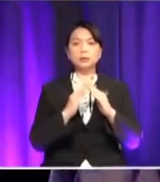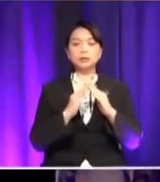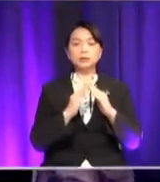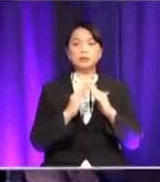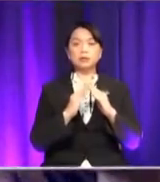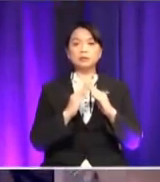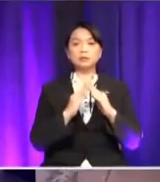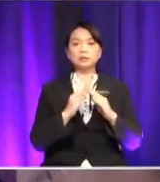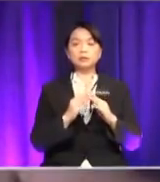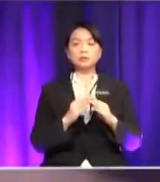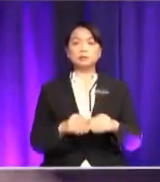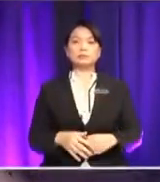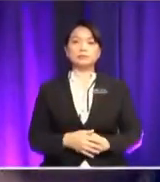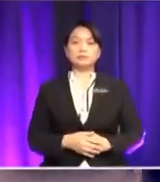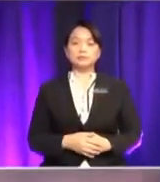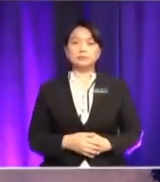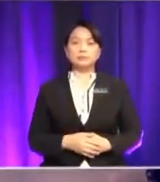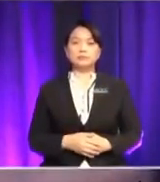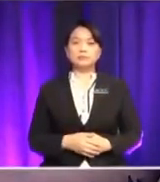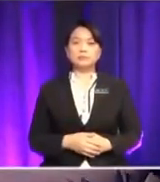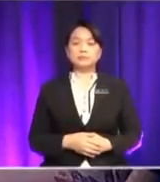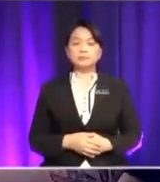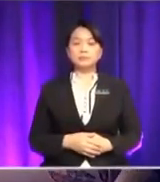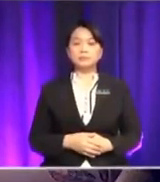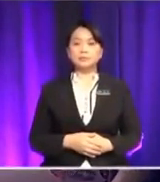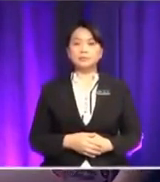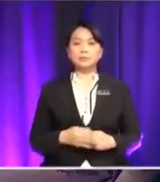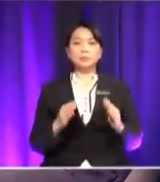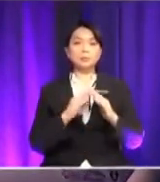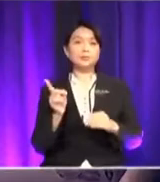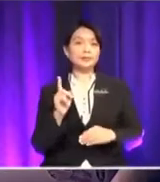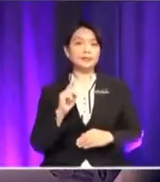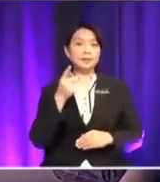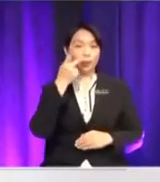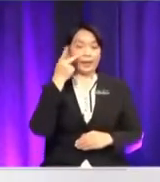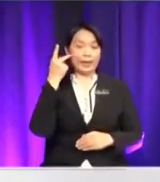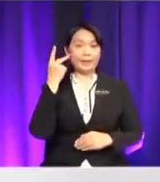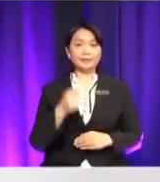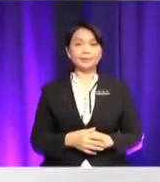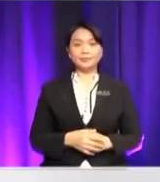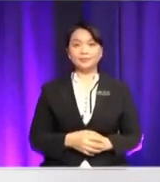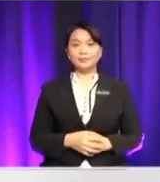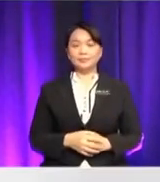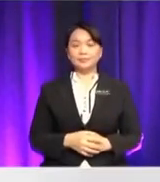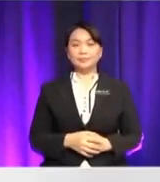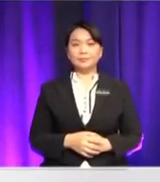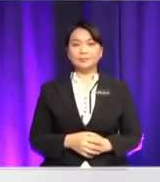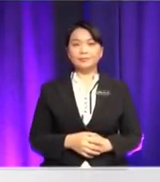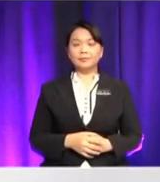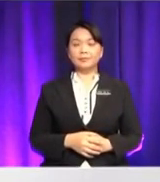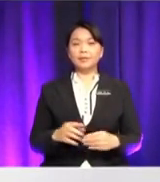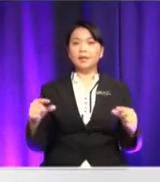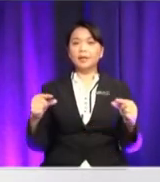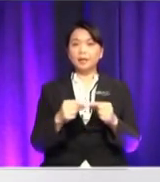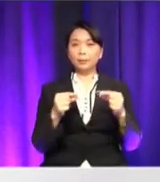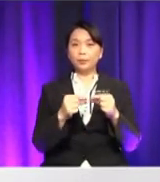Doyong Aceh Bungong nih istimewa ini ini Hai sombong kombinasi kombinasi antara